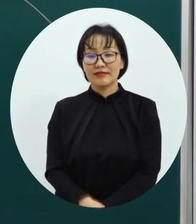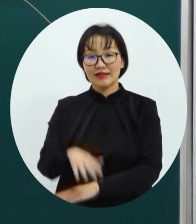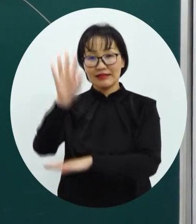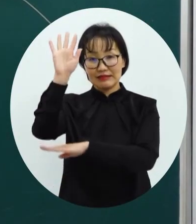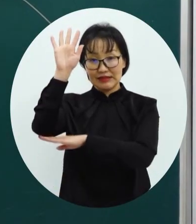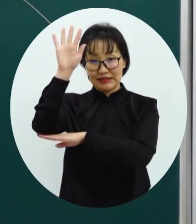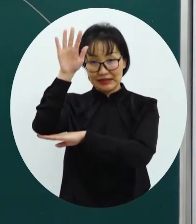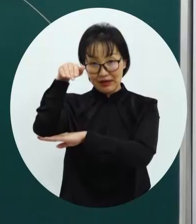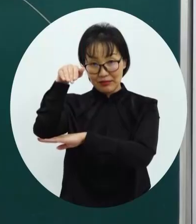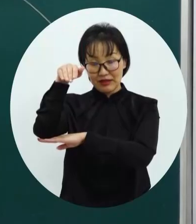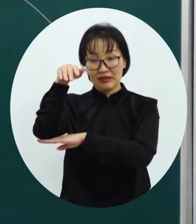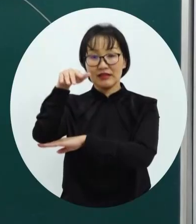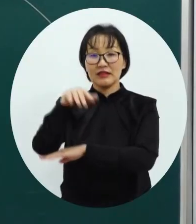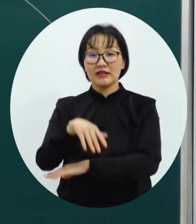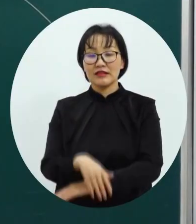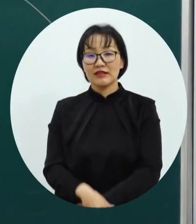Намар.